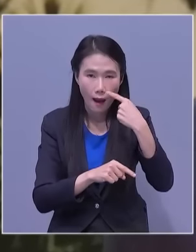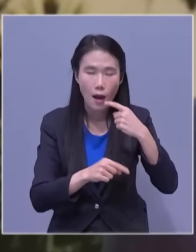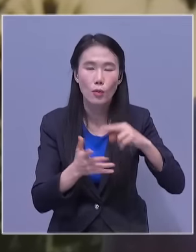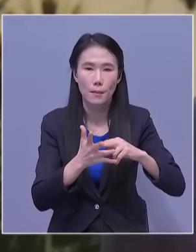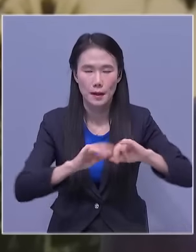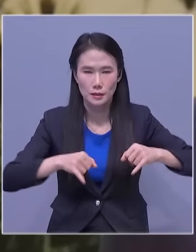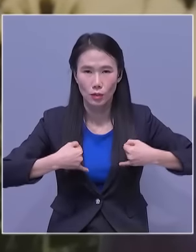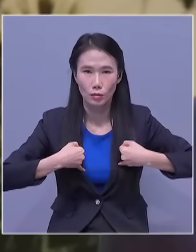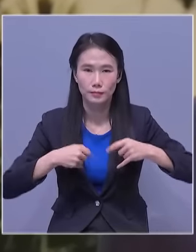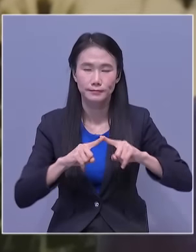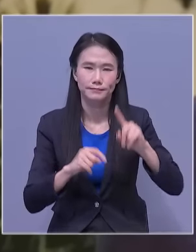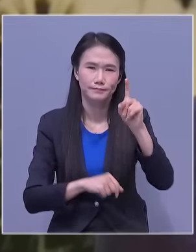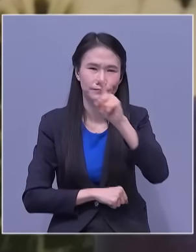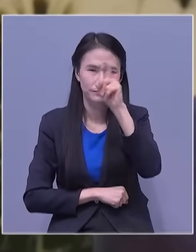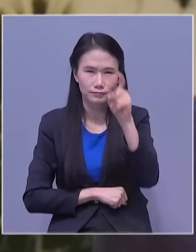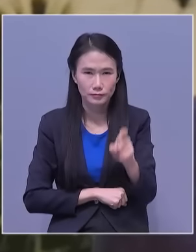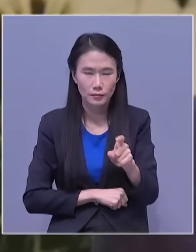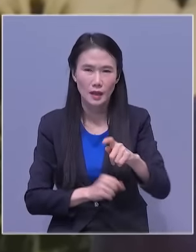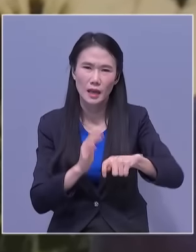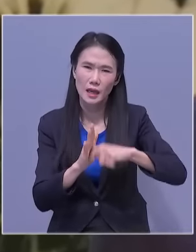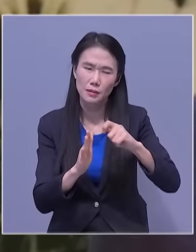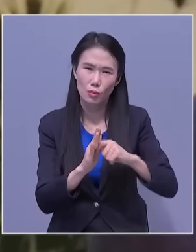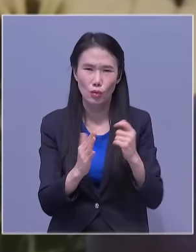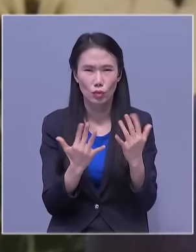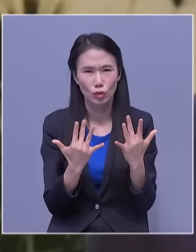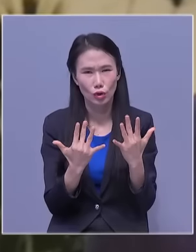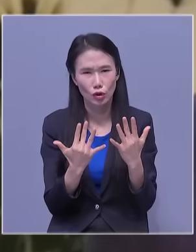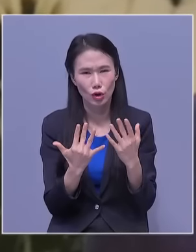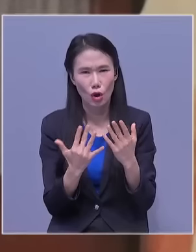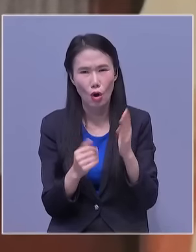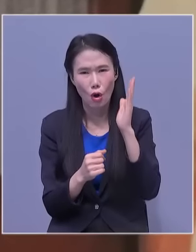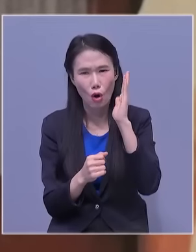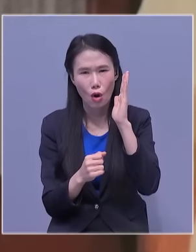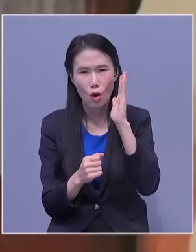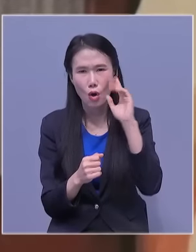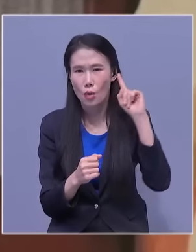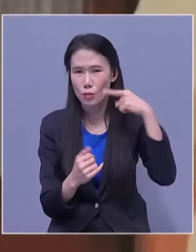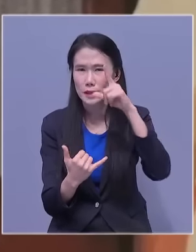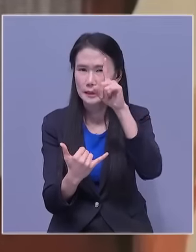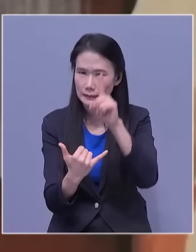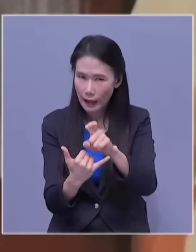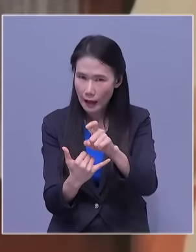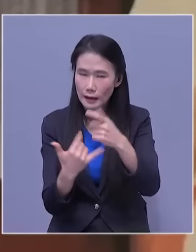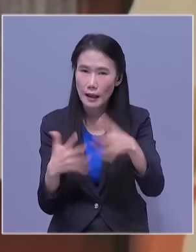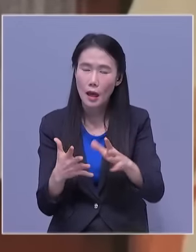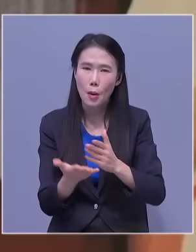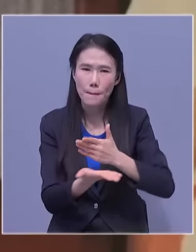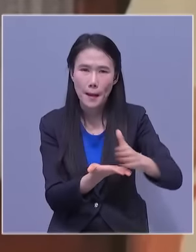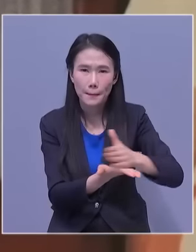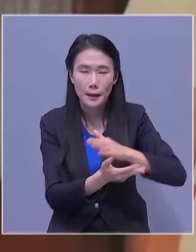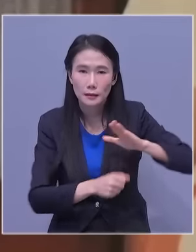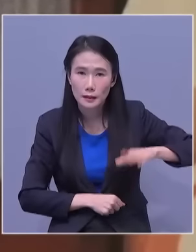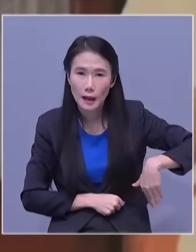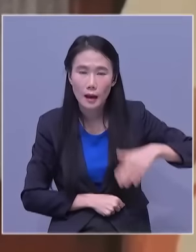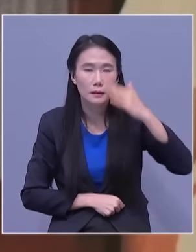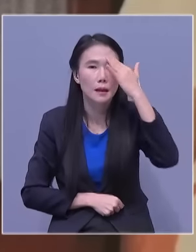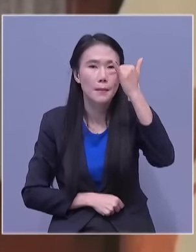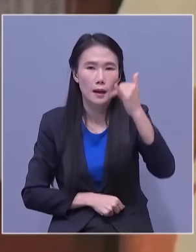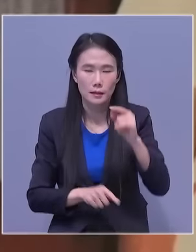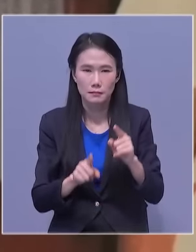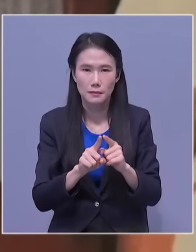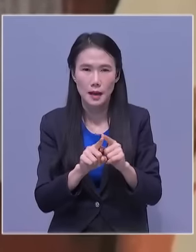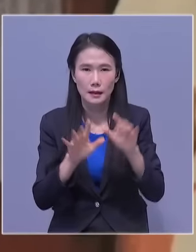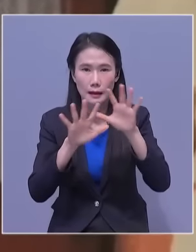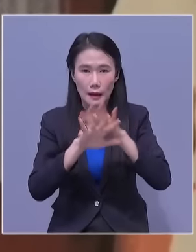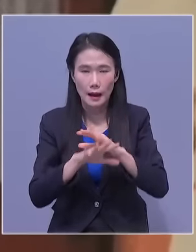เลยต้องข้อสังเกตว่าทำไมไม่รออาจารย์มุกเสียชีวิตก่อนแล้วค่อยมาแบ่งทรัพย์สินกันเพราะว่ายังไงเนี่ยทรัพย์สิน